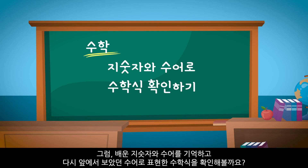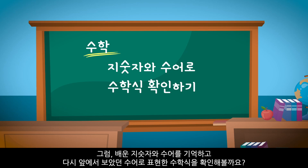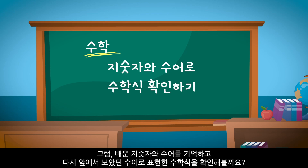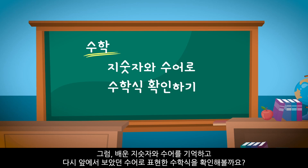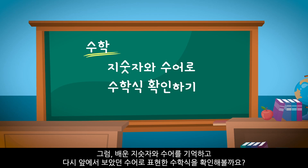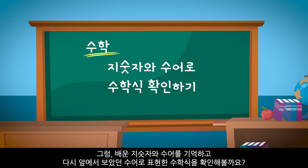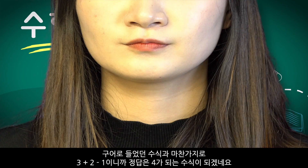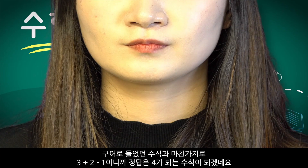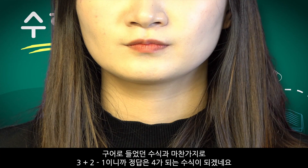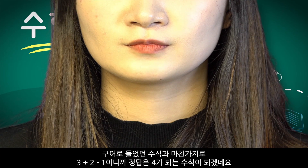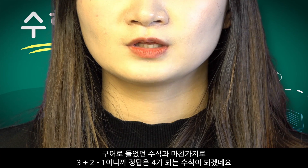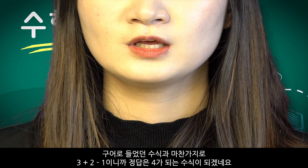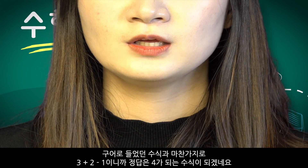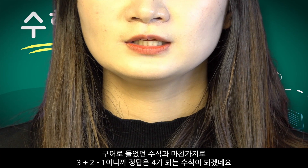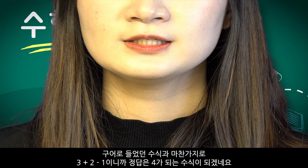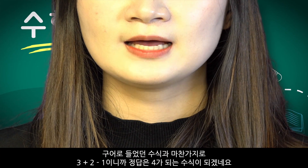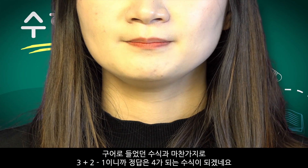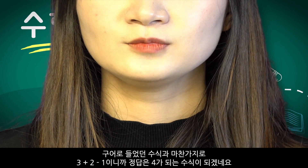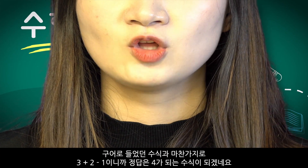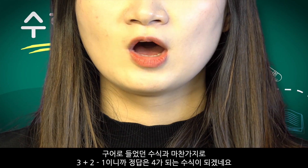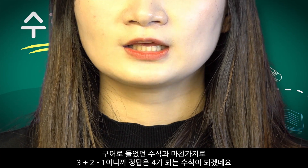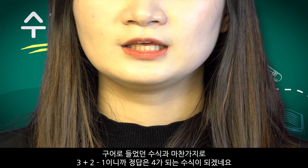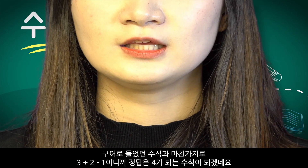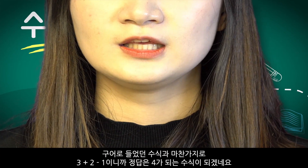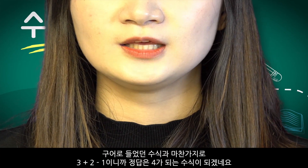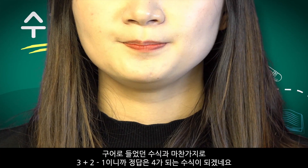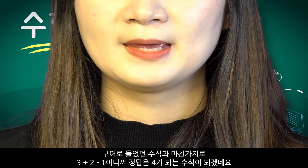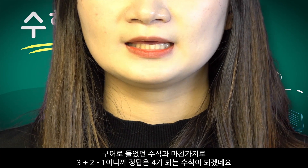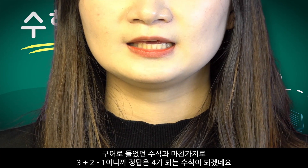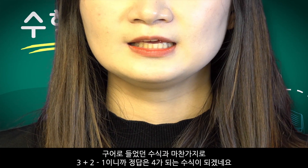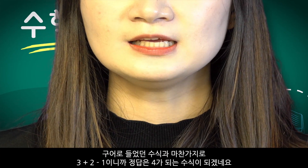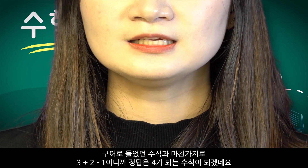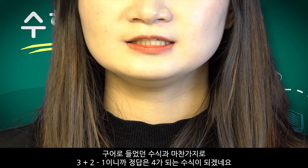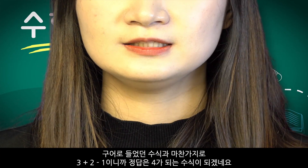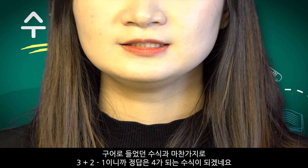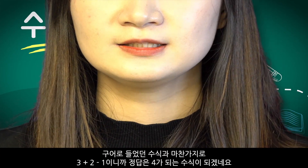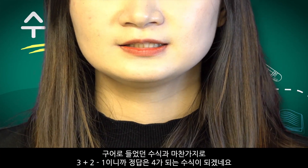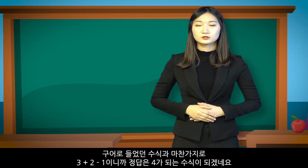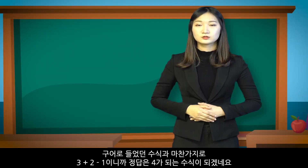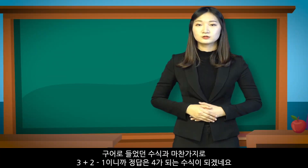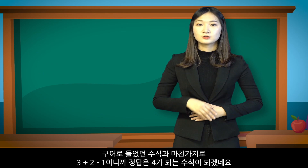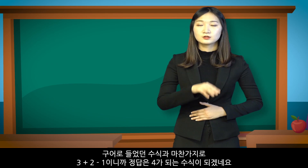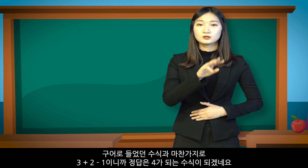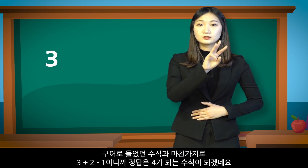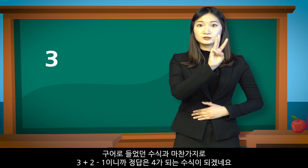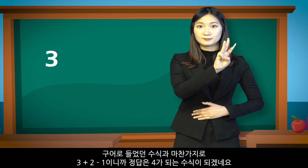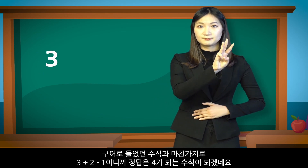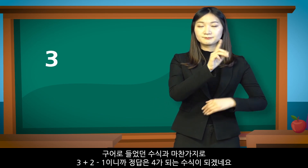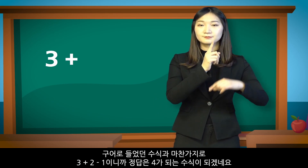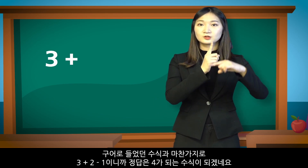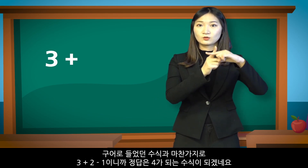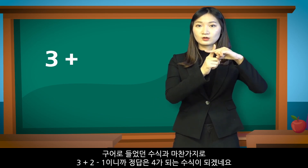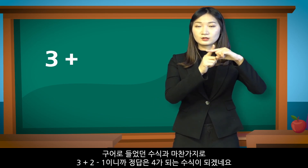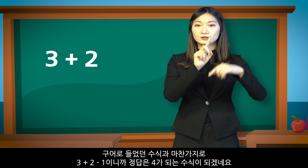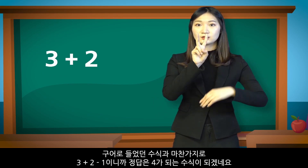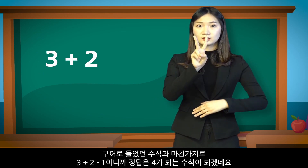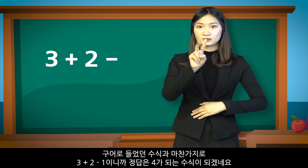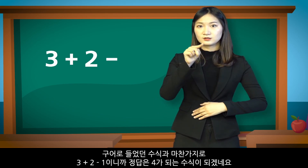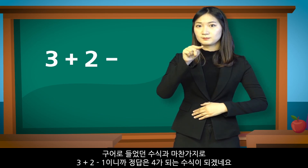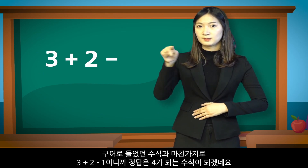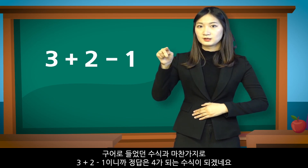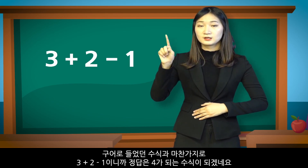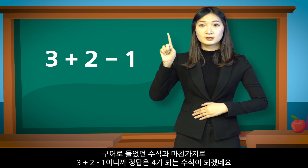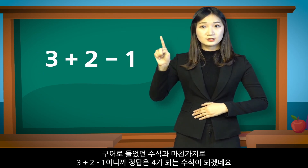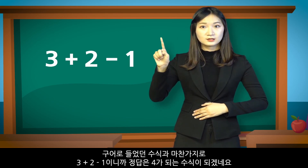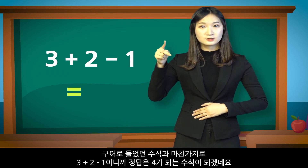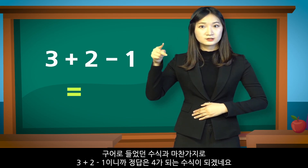볼까요? 네, 구어로 들었던 수식과 마찬가지로 3 더하기 2 빼기